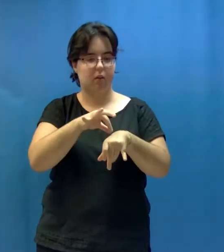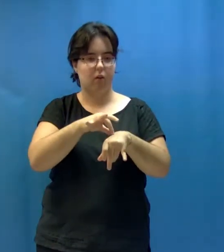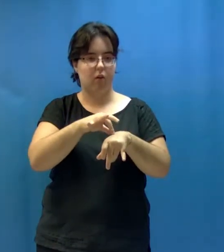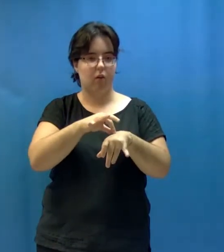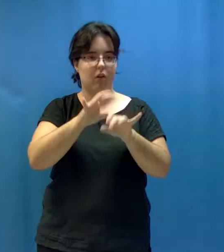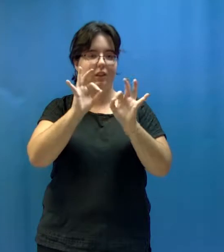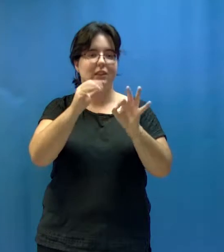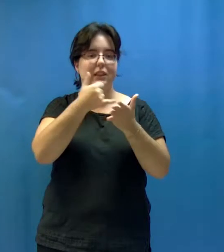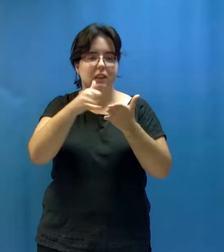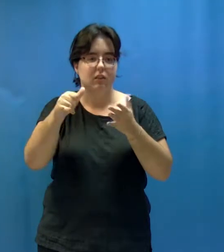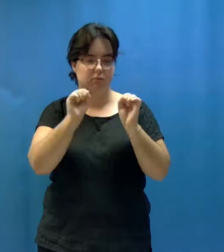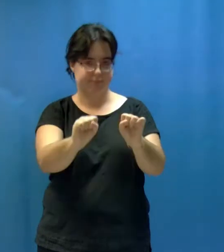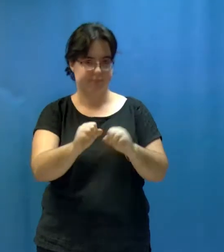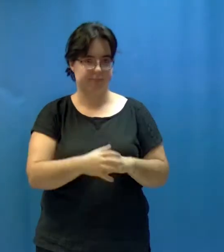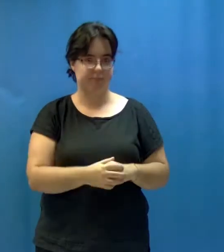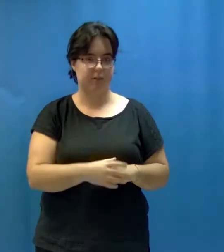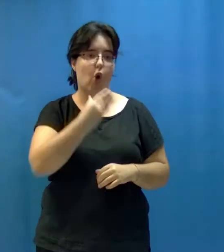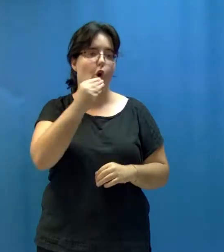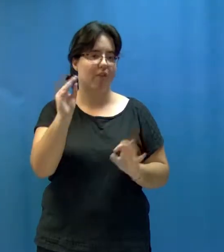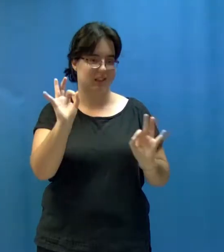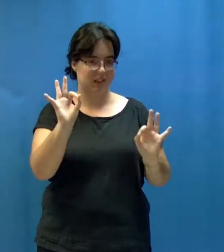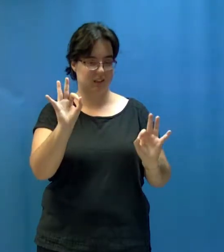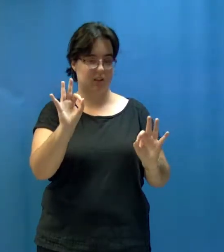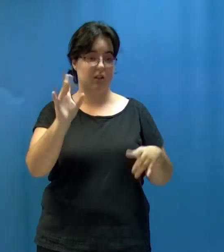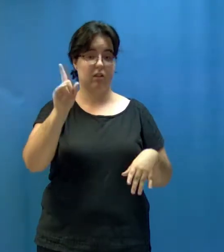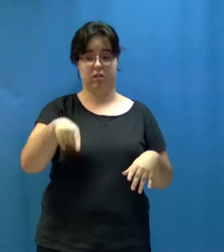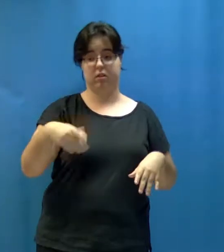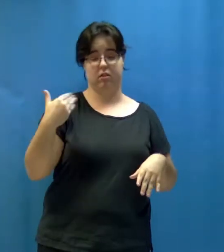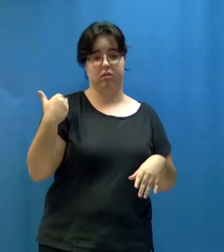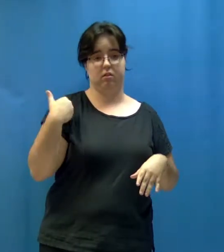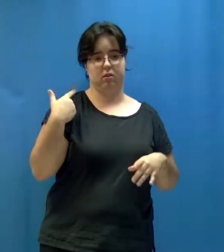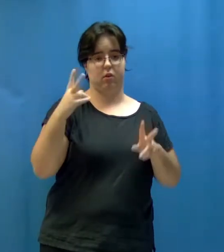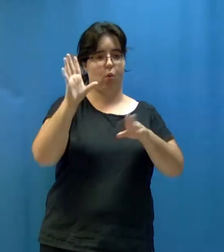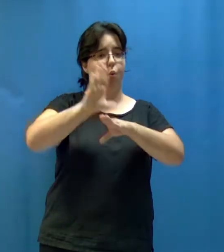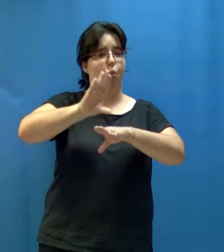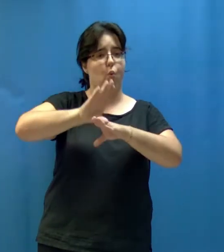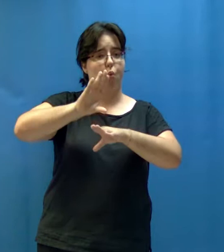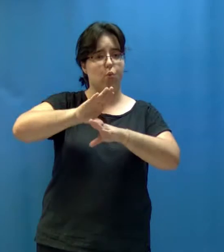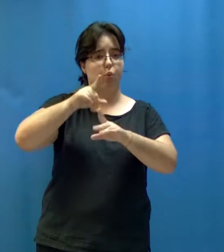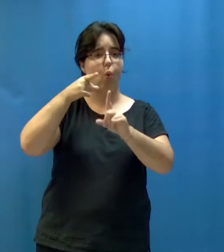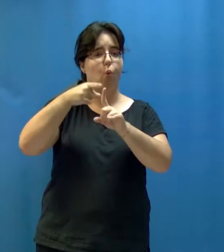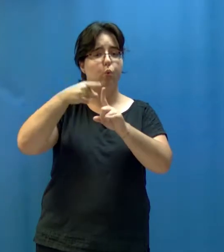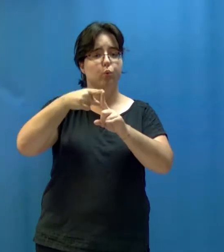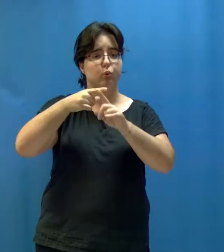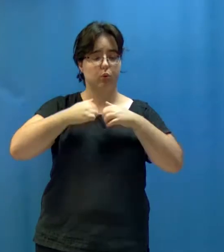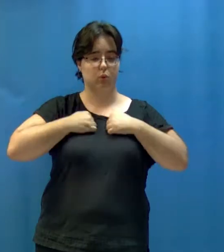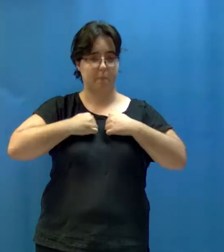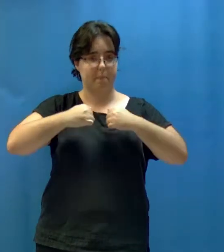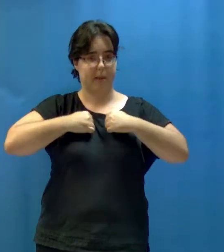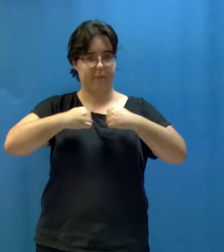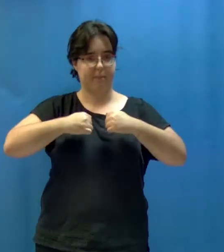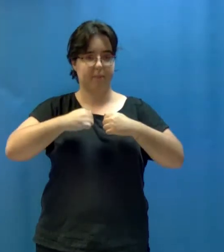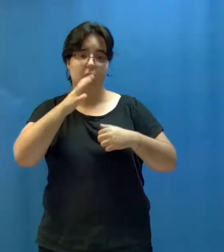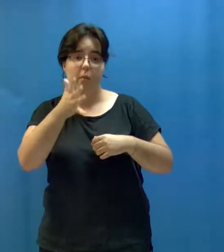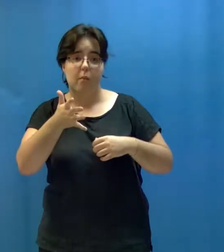a la joventut. Una iniciativa més recent en el temps és el curs per a l'ús de desfibriladors, que ofereix